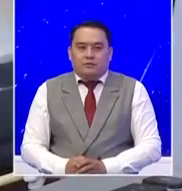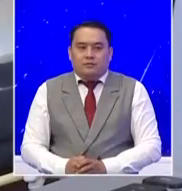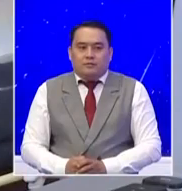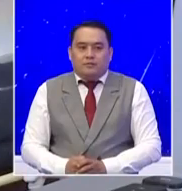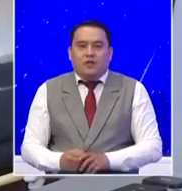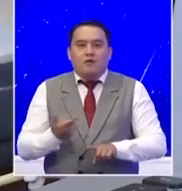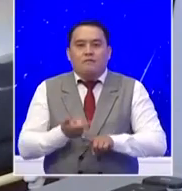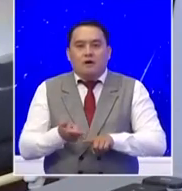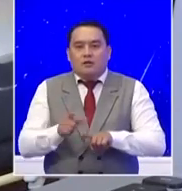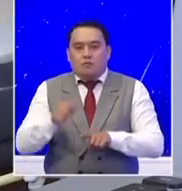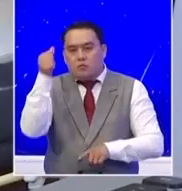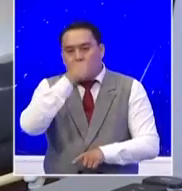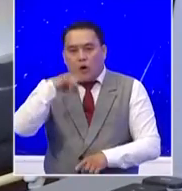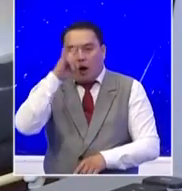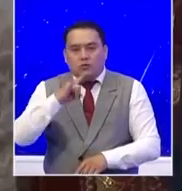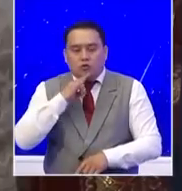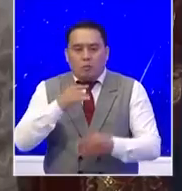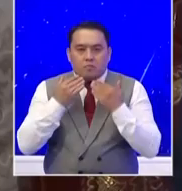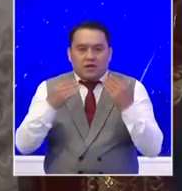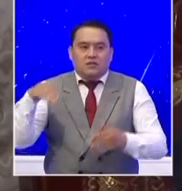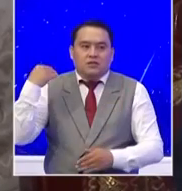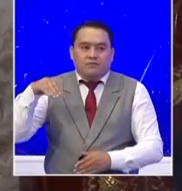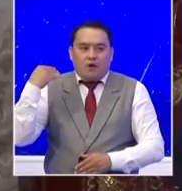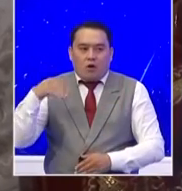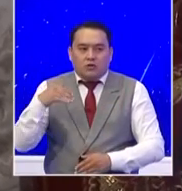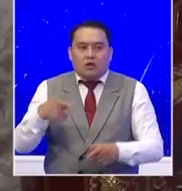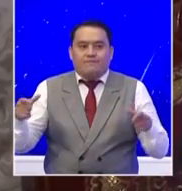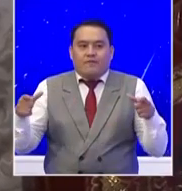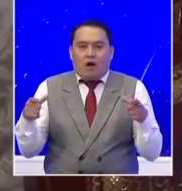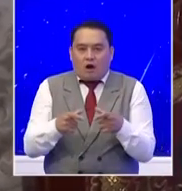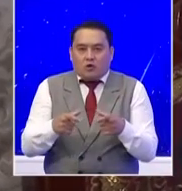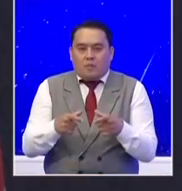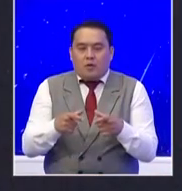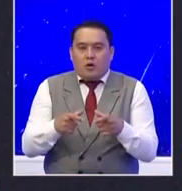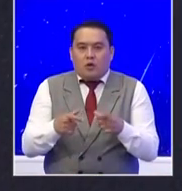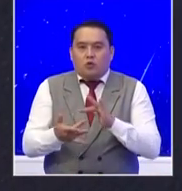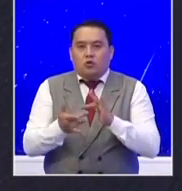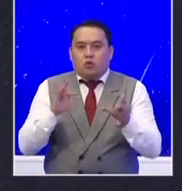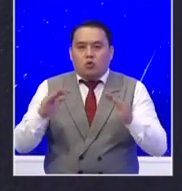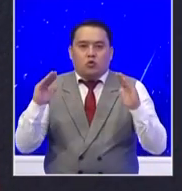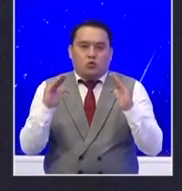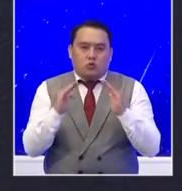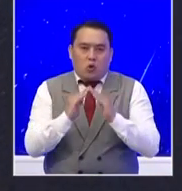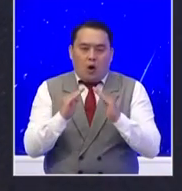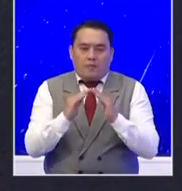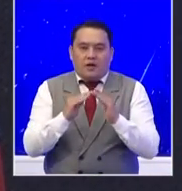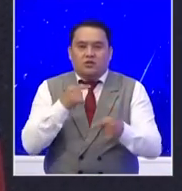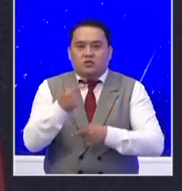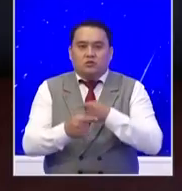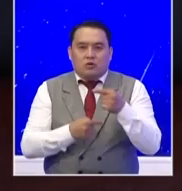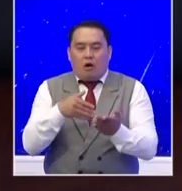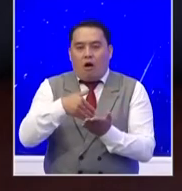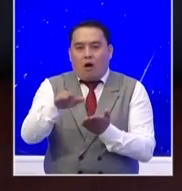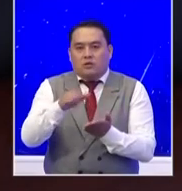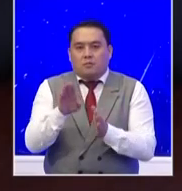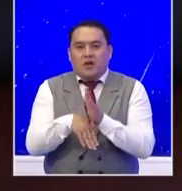В этом году последний звонок для казахстанских выпускников школ из-за пандемии коронавируса прозвенел онлайн. Мероприятие в традиционном формате отменено в